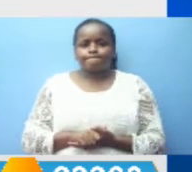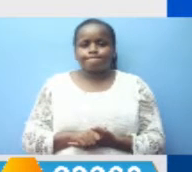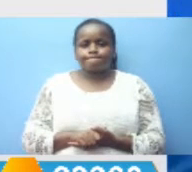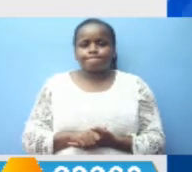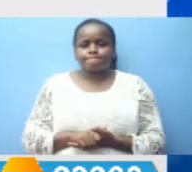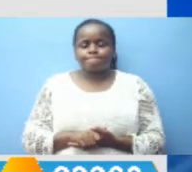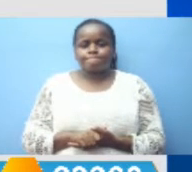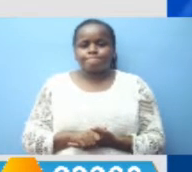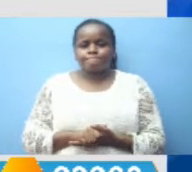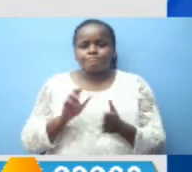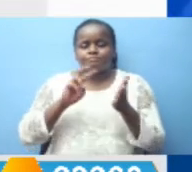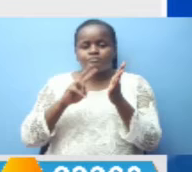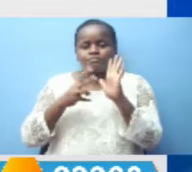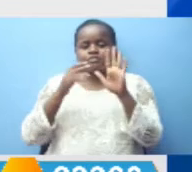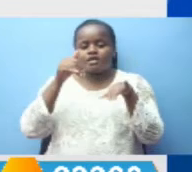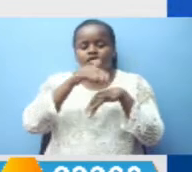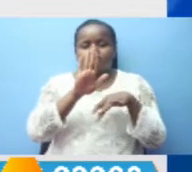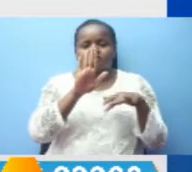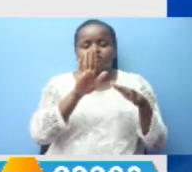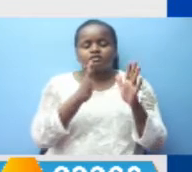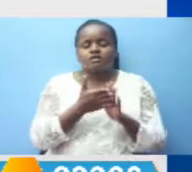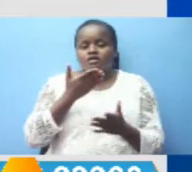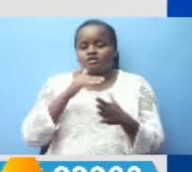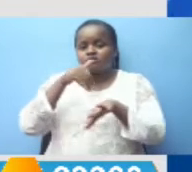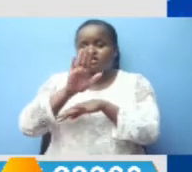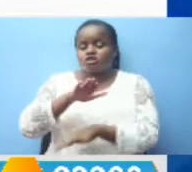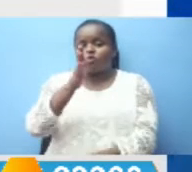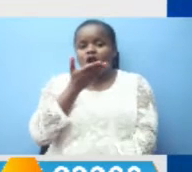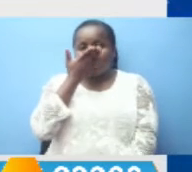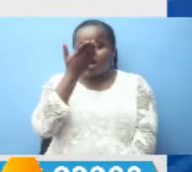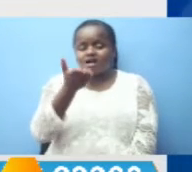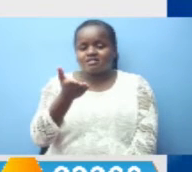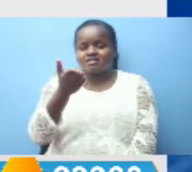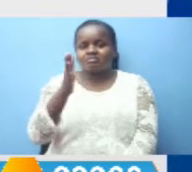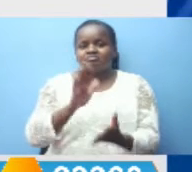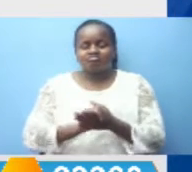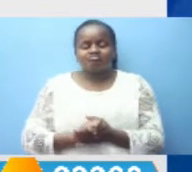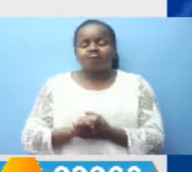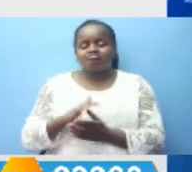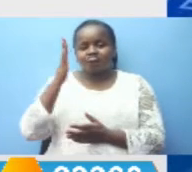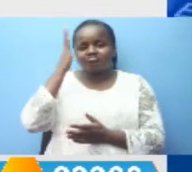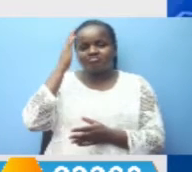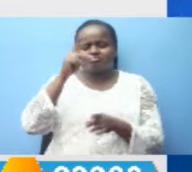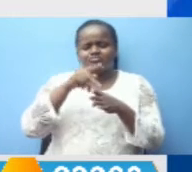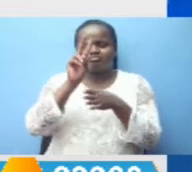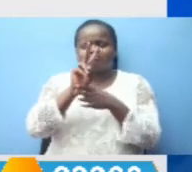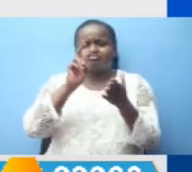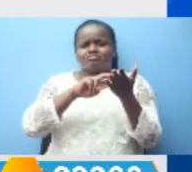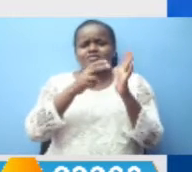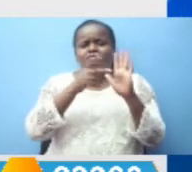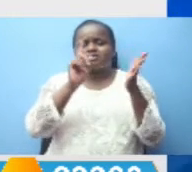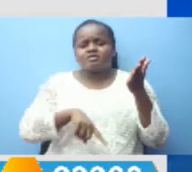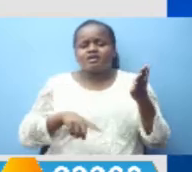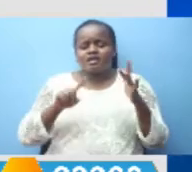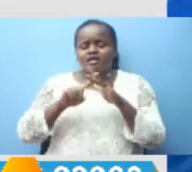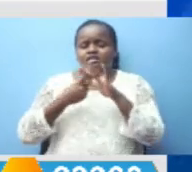kiheimere ne kuga ati okorwo kindu ndumira macokio maku na niguko gikimarora na tukorwo tukimenya Thimo eno ri ikoragwo ikiugotwe no